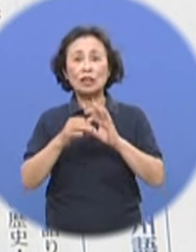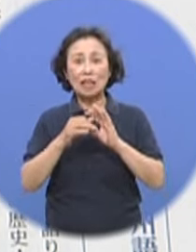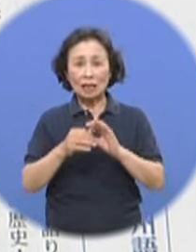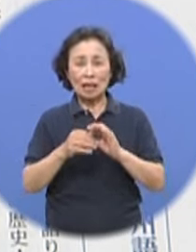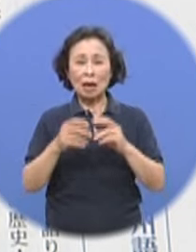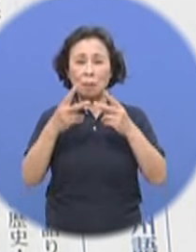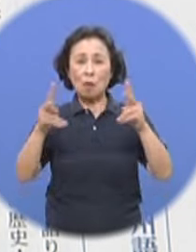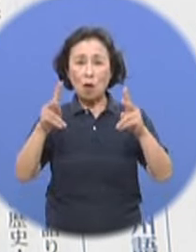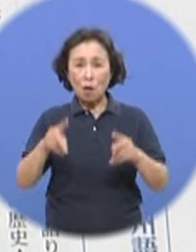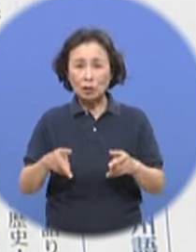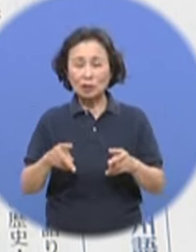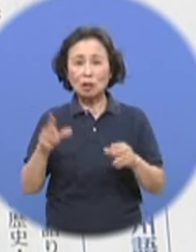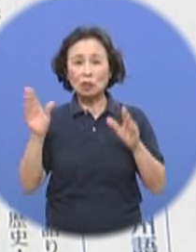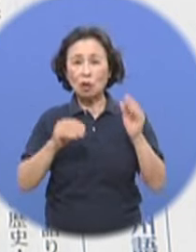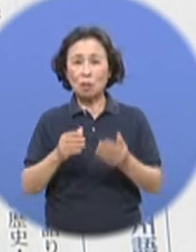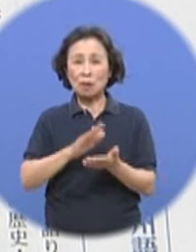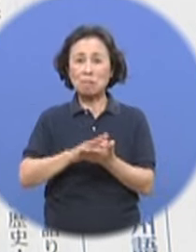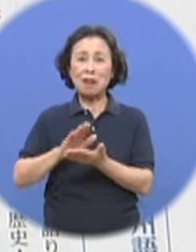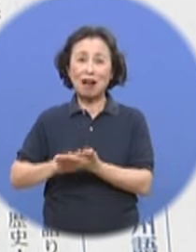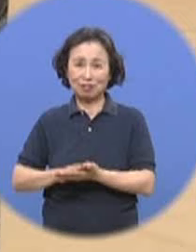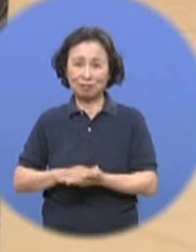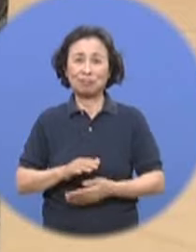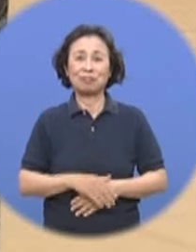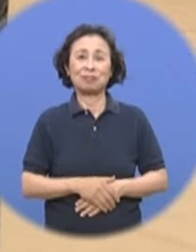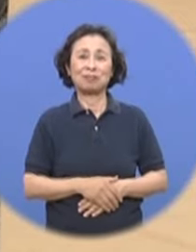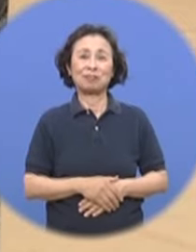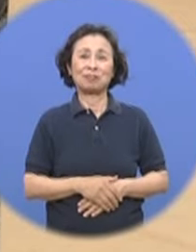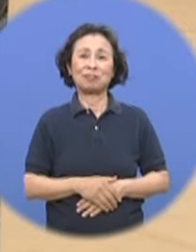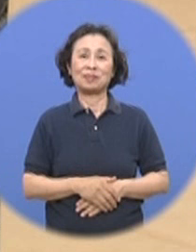催しの情報が満載です。